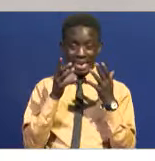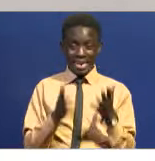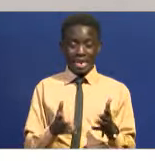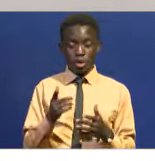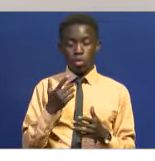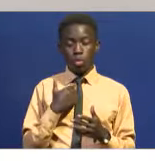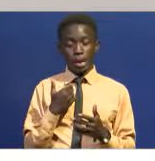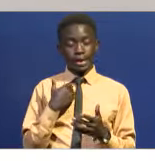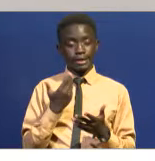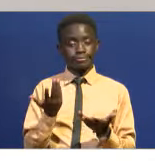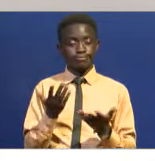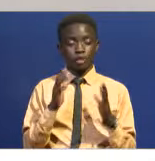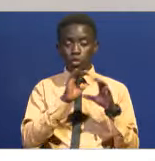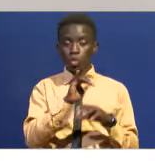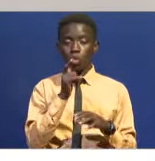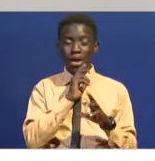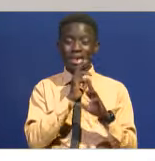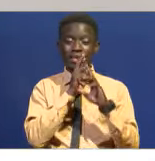engaging the minors